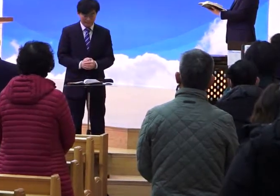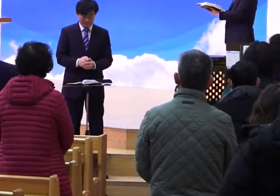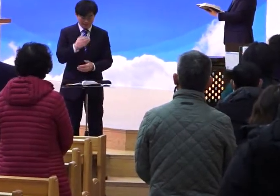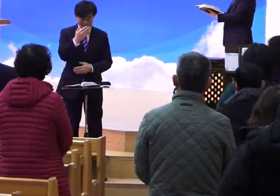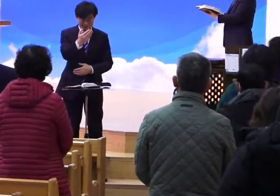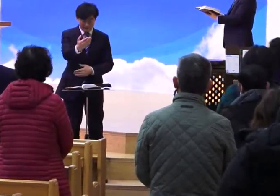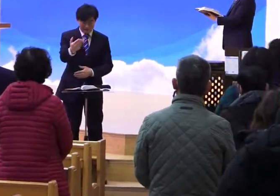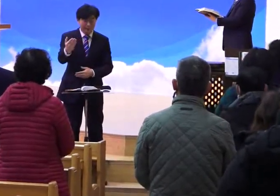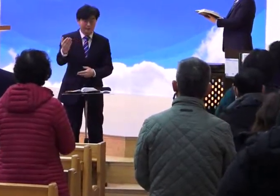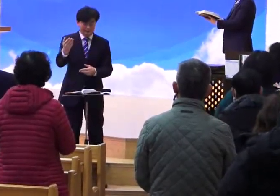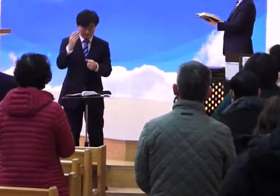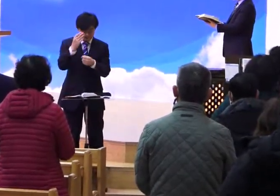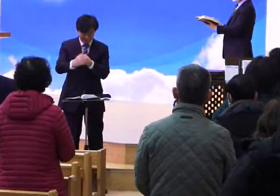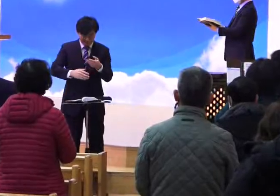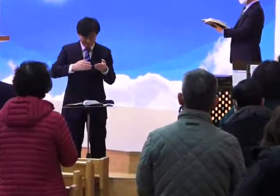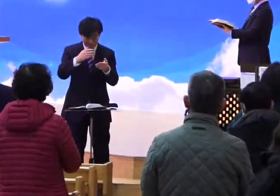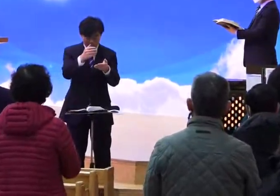너